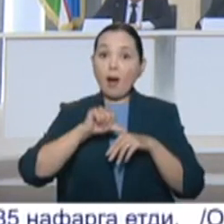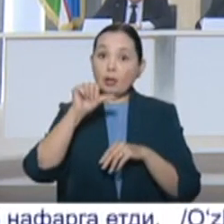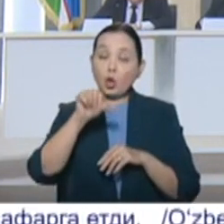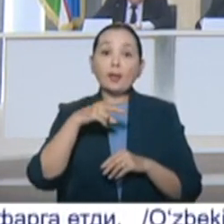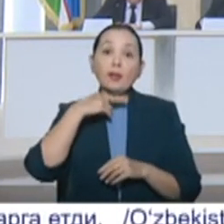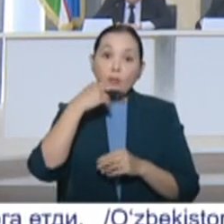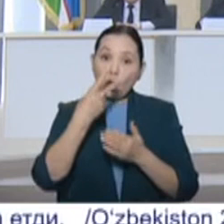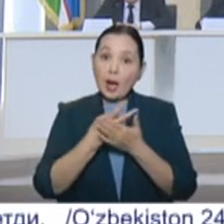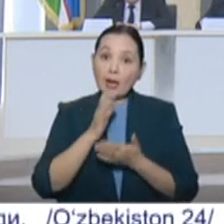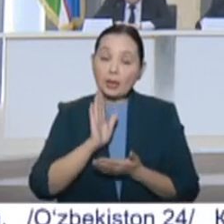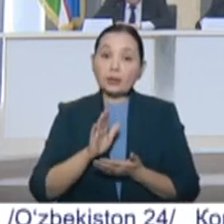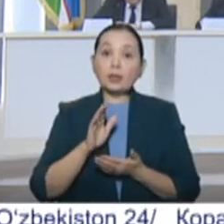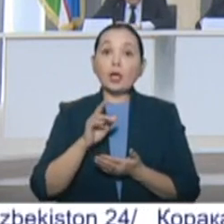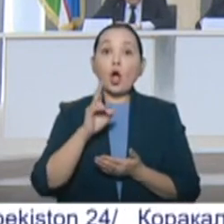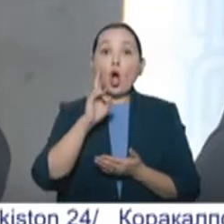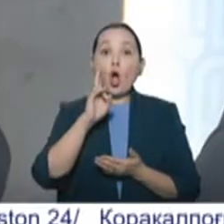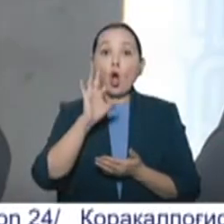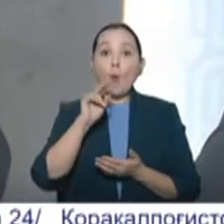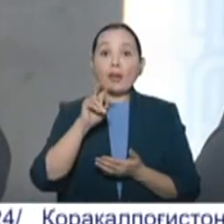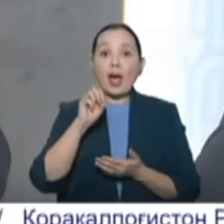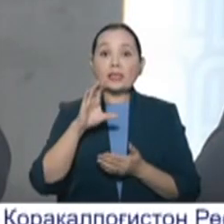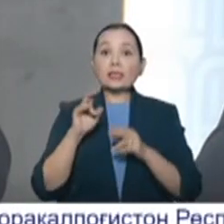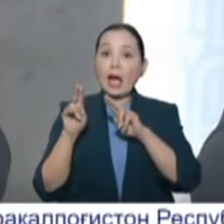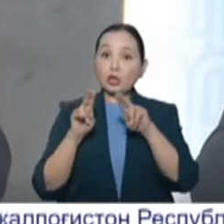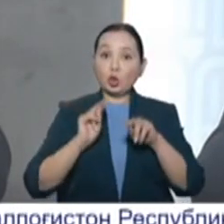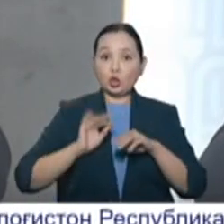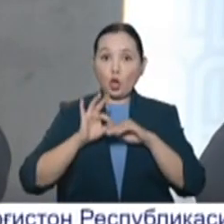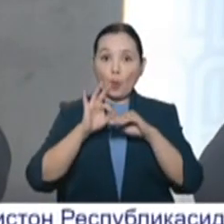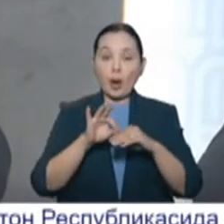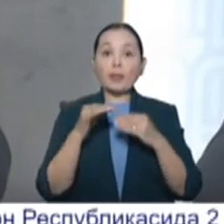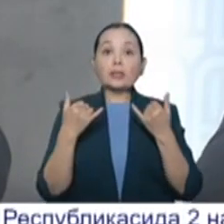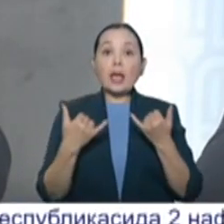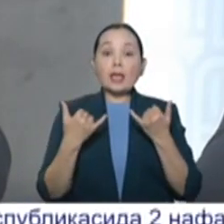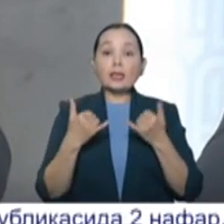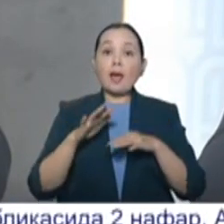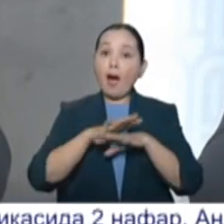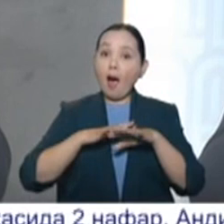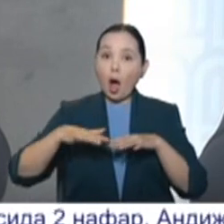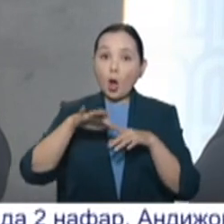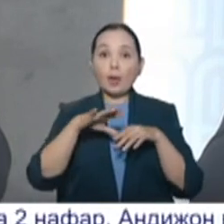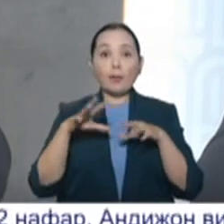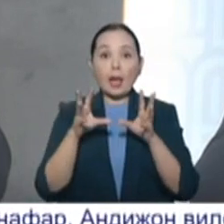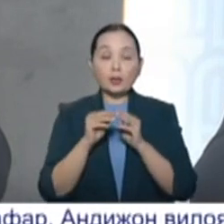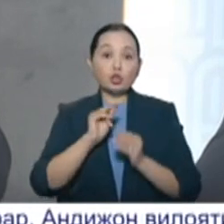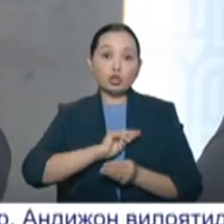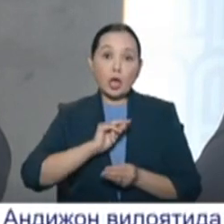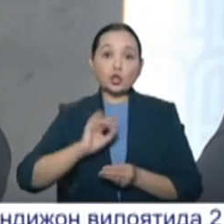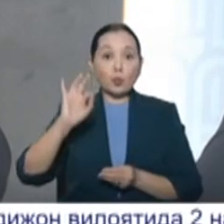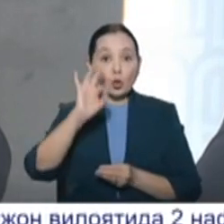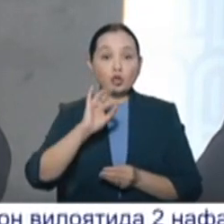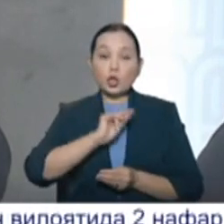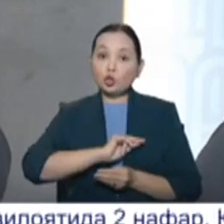shunga e'tibor qaratilib, compliance control bo'yicha ish olib boramiz. Endi aholi bilan ishlash bo'yicha